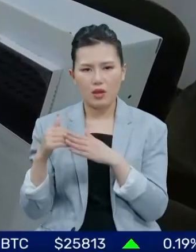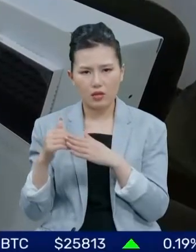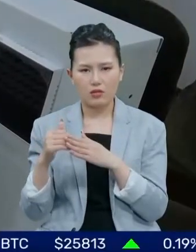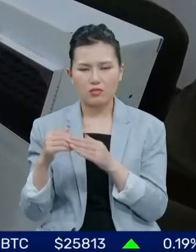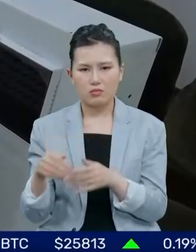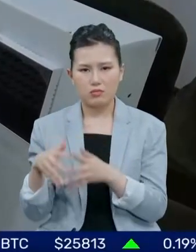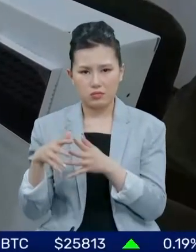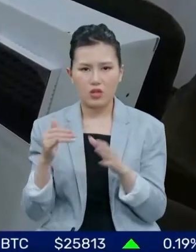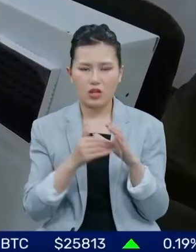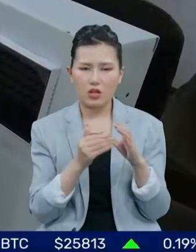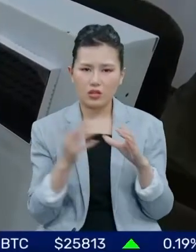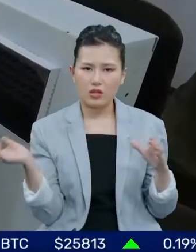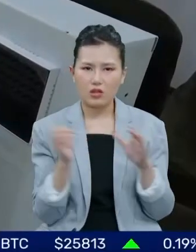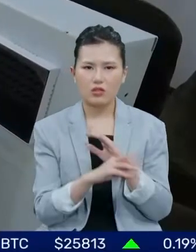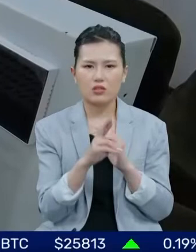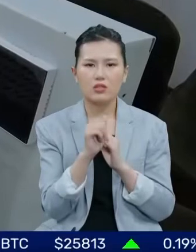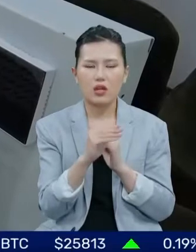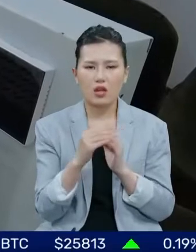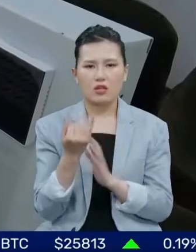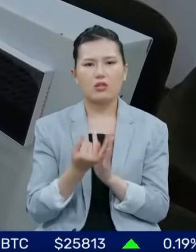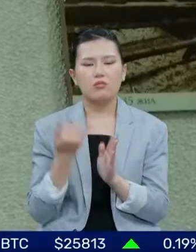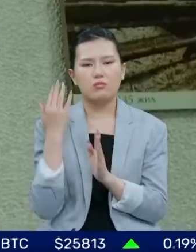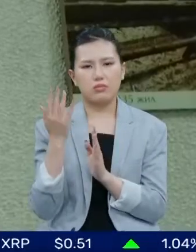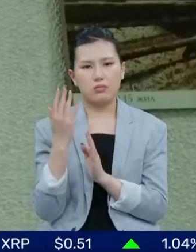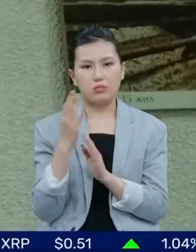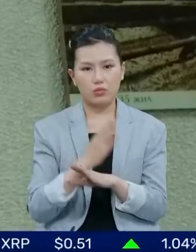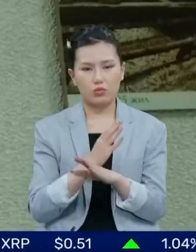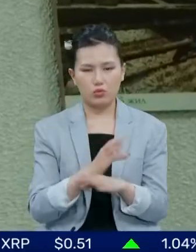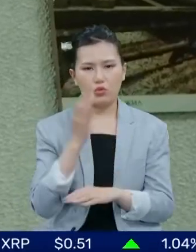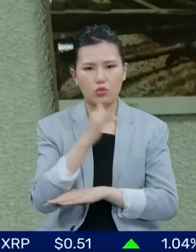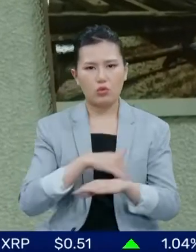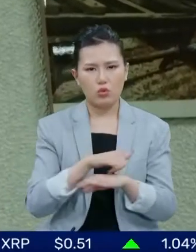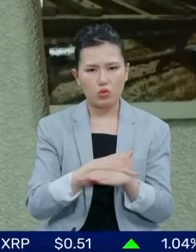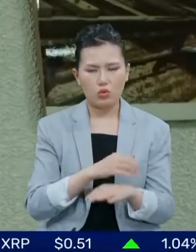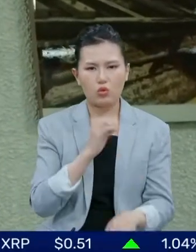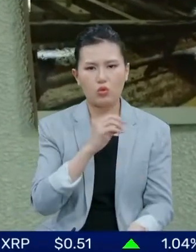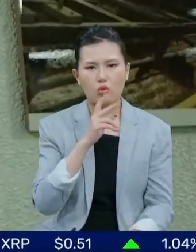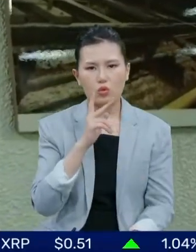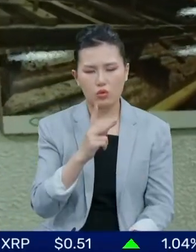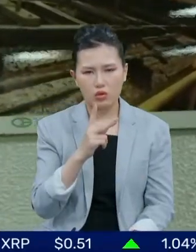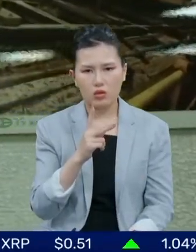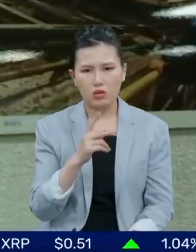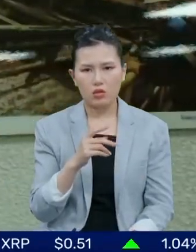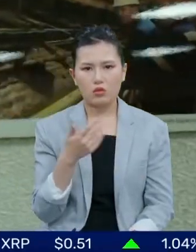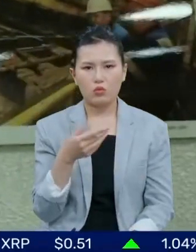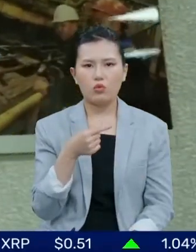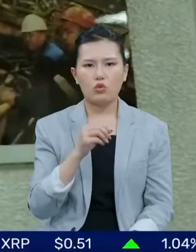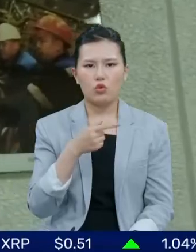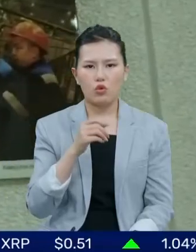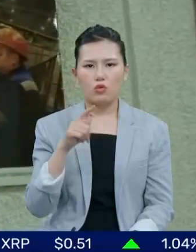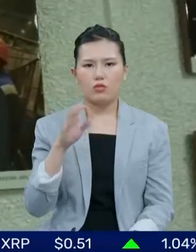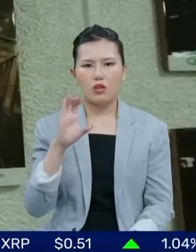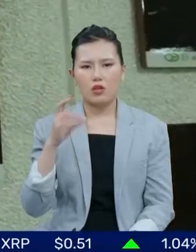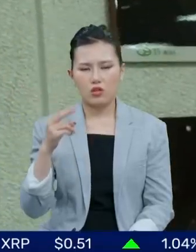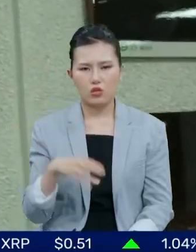Эрдэнэт хотод нутагшуулах сэдвээр тавьсан илтгэлтэй бид Солонгосын OK Green Energy, Hugin Metal, GoGoTech,